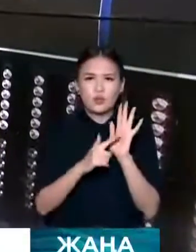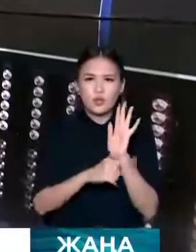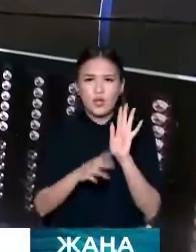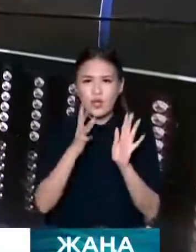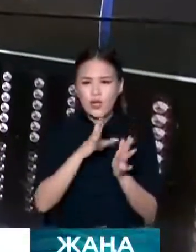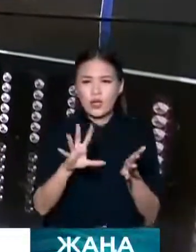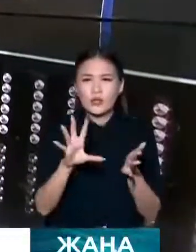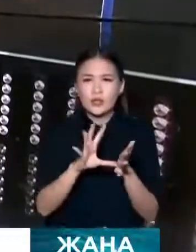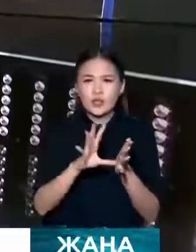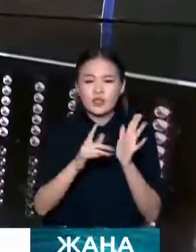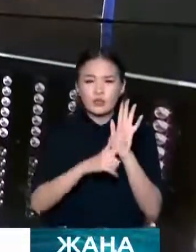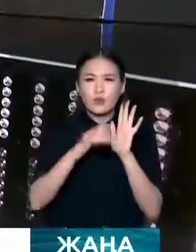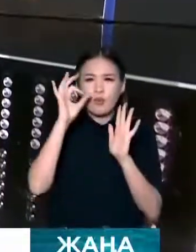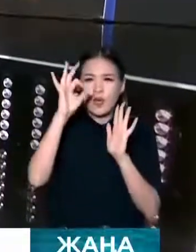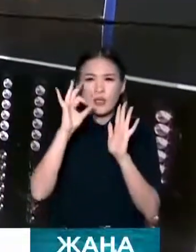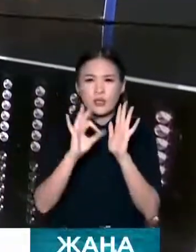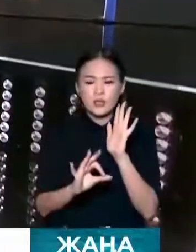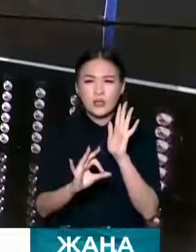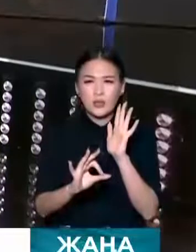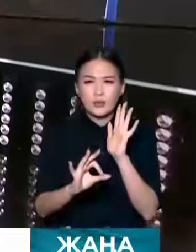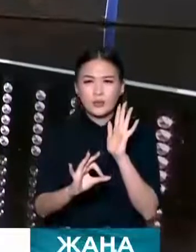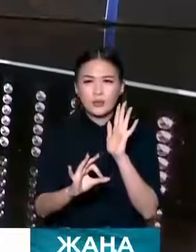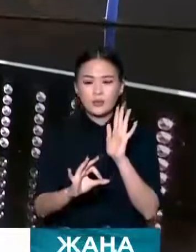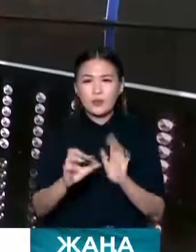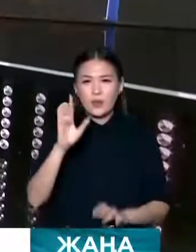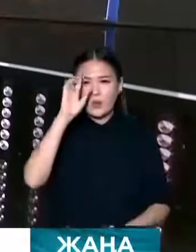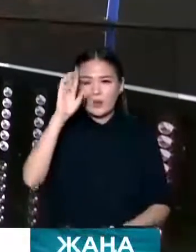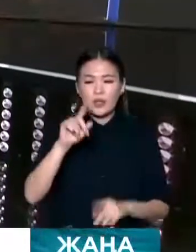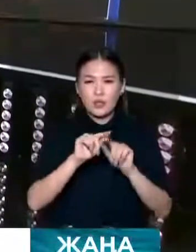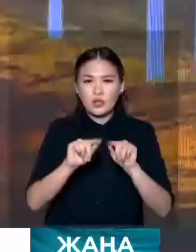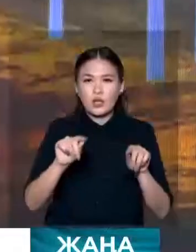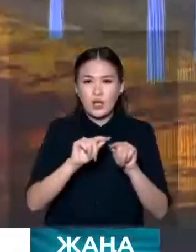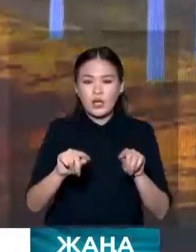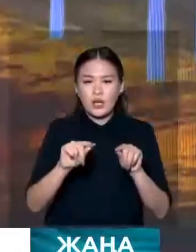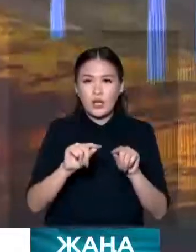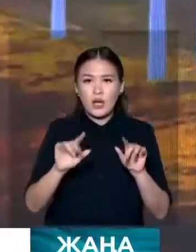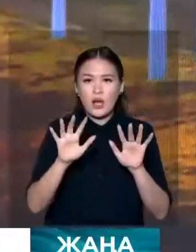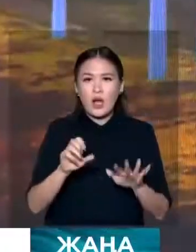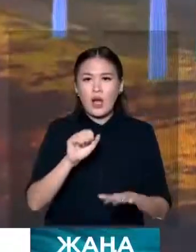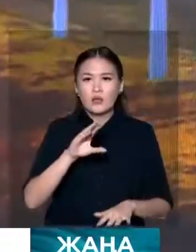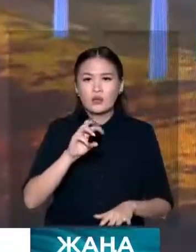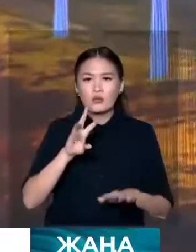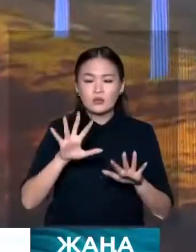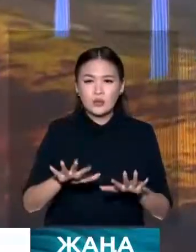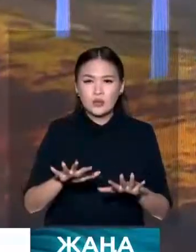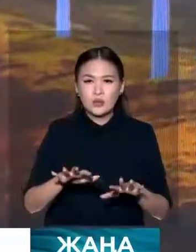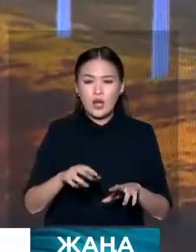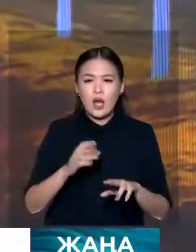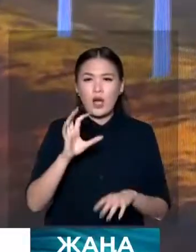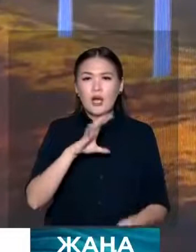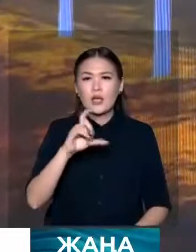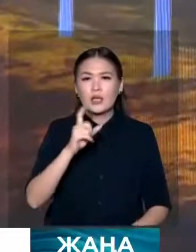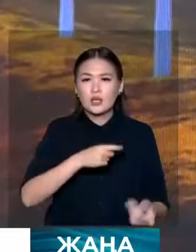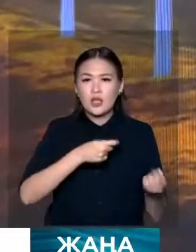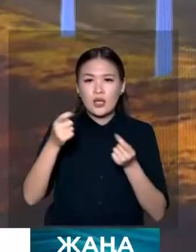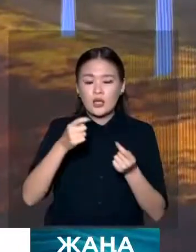электроэнергия, 70% бүкіл электроэнергия сол мемлекет өндіріледі. Атом электростанцияларын келеді. Енді мысалға экспорттау